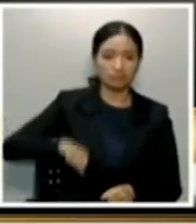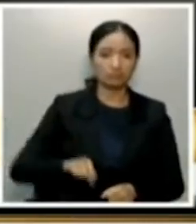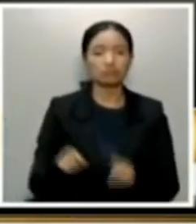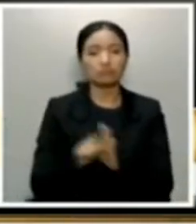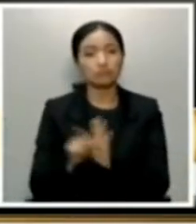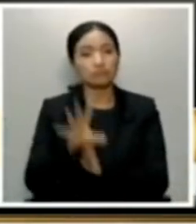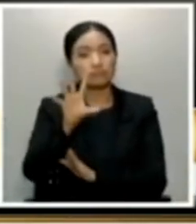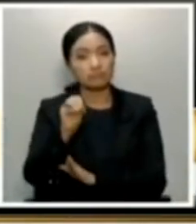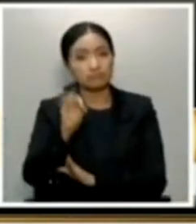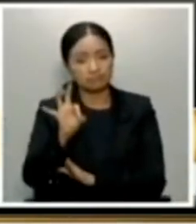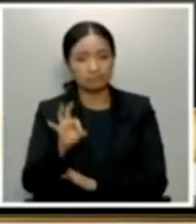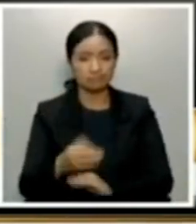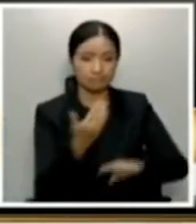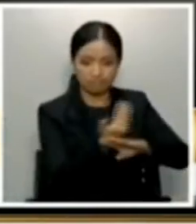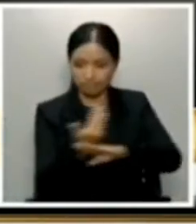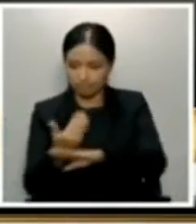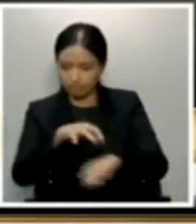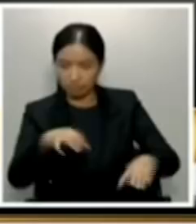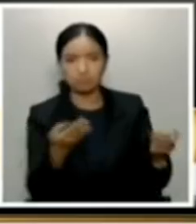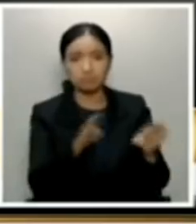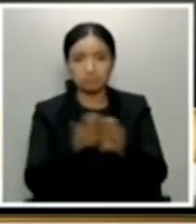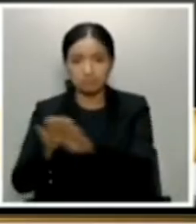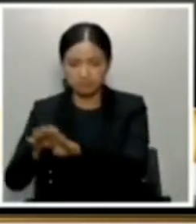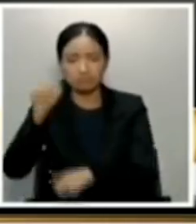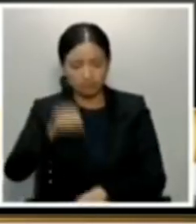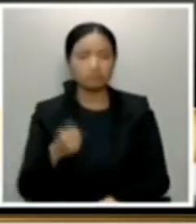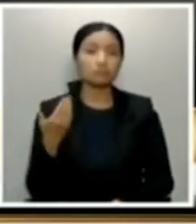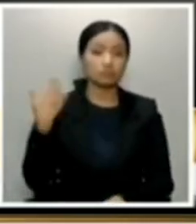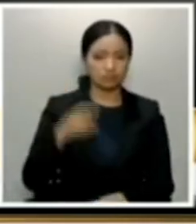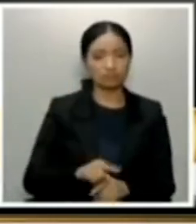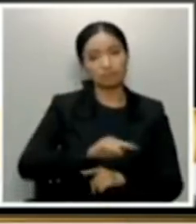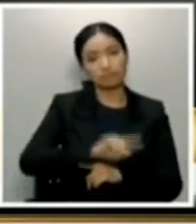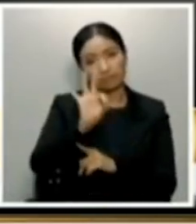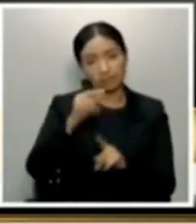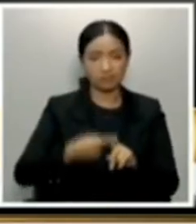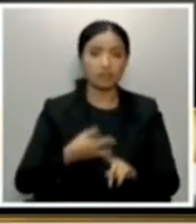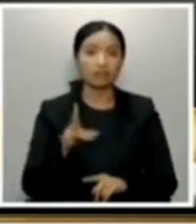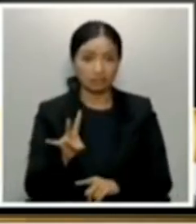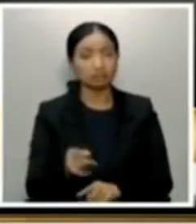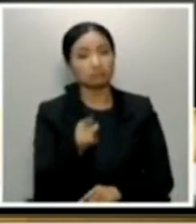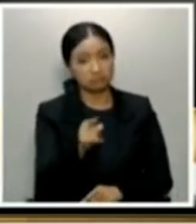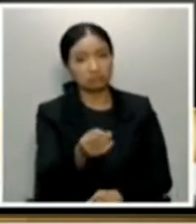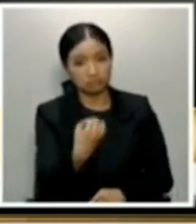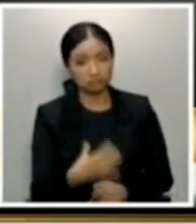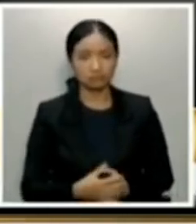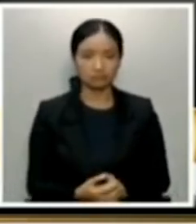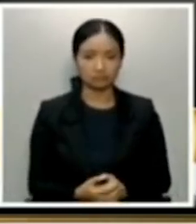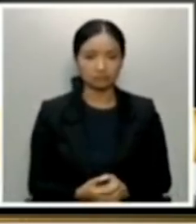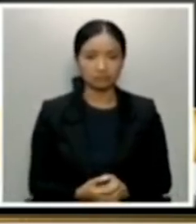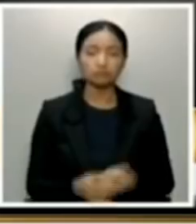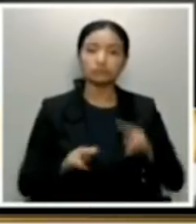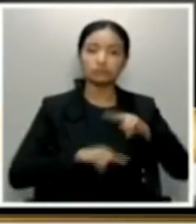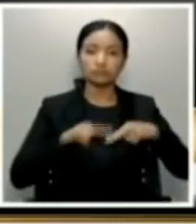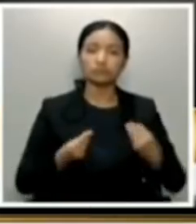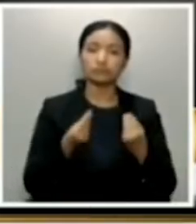59ครั้งที่ท่านปิดสื่อไปอันนั้นเรื่องในอดีต9กรกฎาคมที่ผ่านมาท่านบอกว่าคืนของขวั